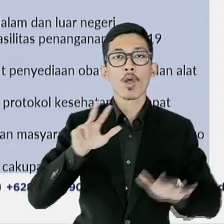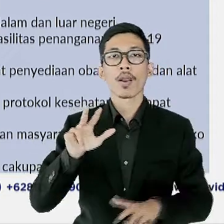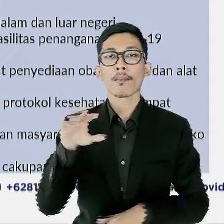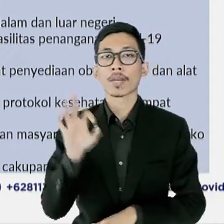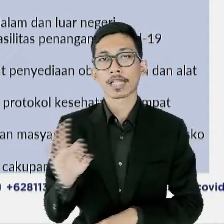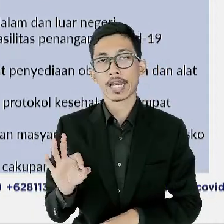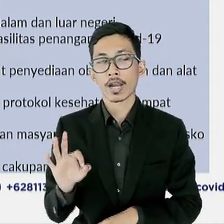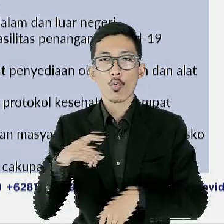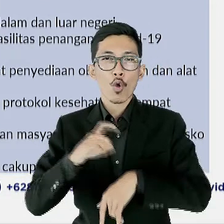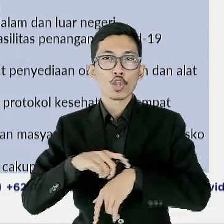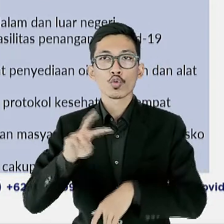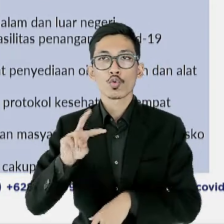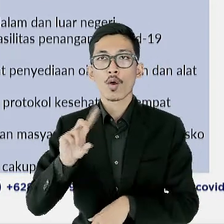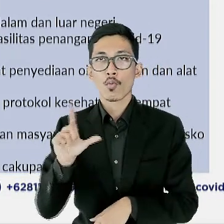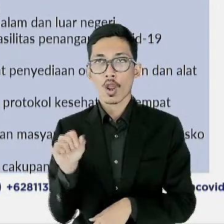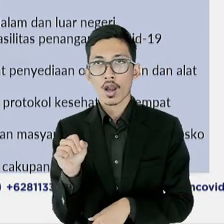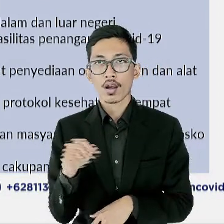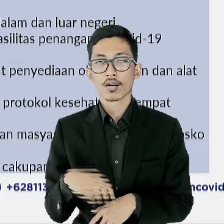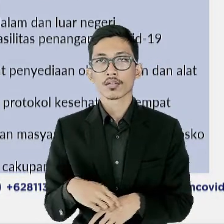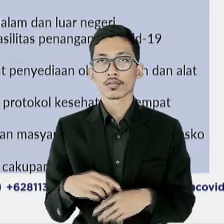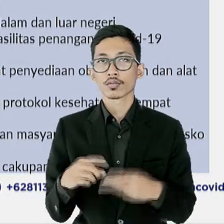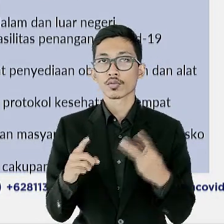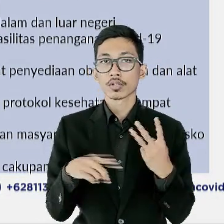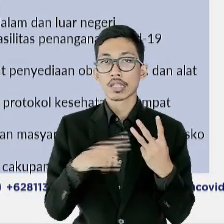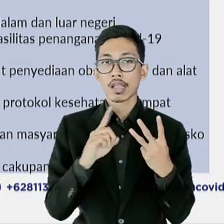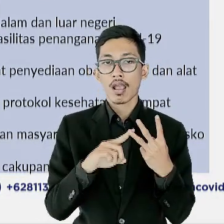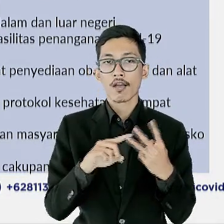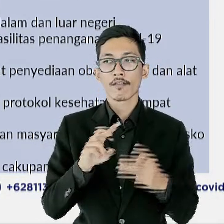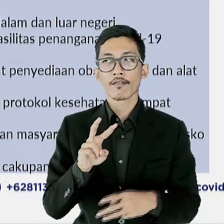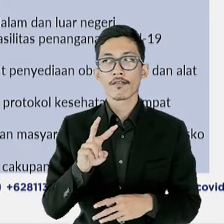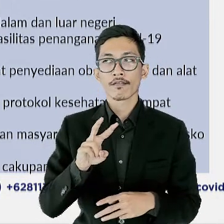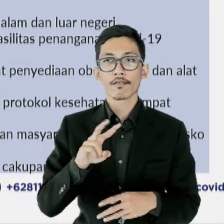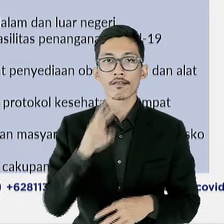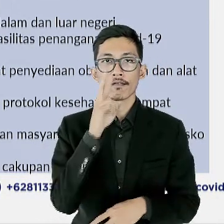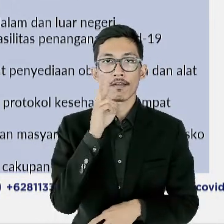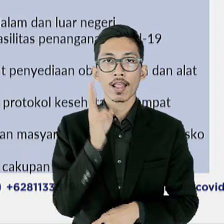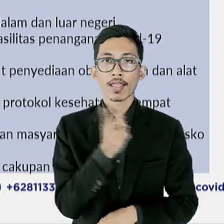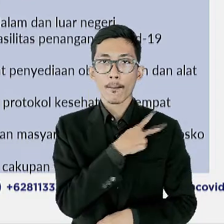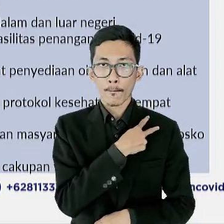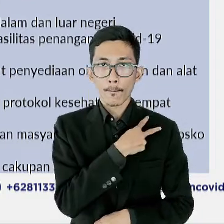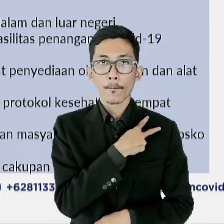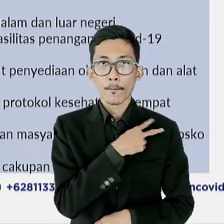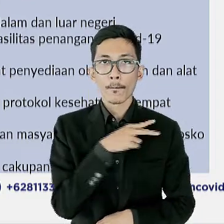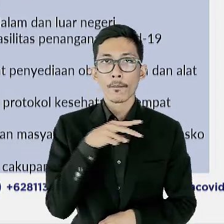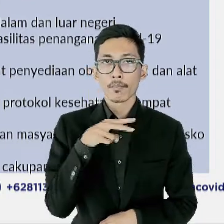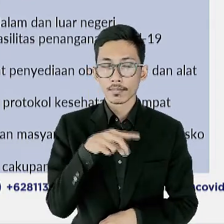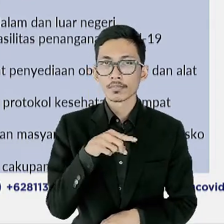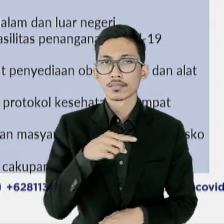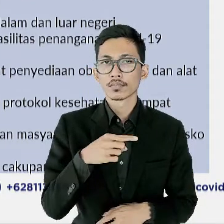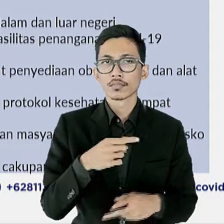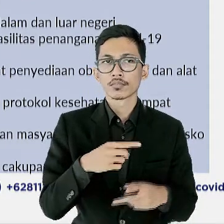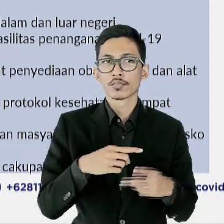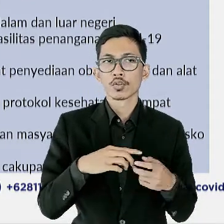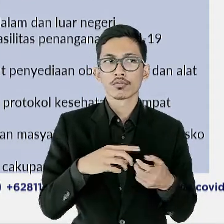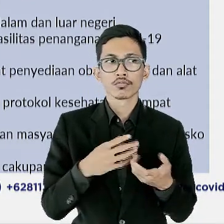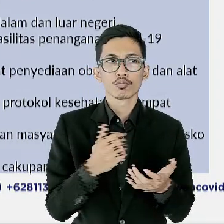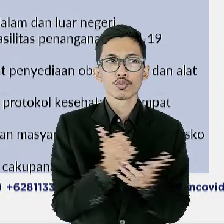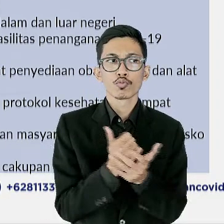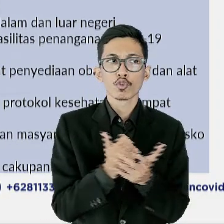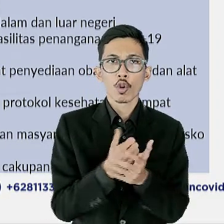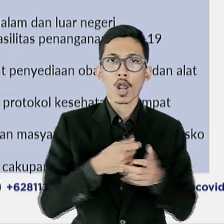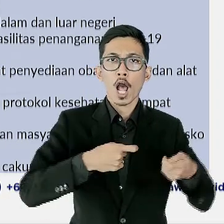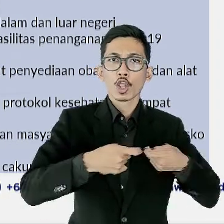bulan. Yang ketiga adalah Vietnam. Vietnam sempat menjadi negara dengan penanganan COVID terbaik di